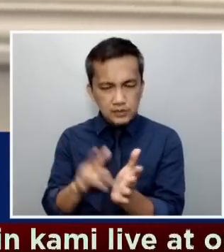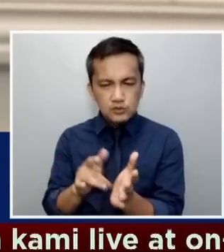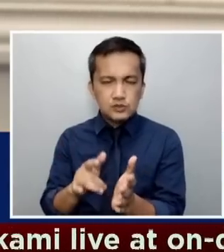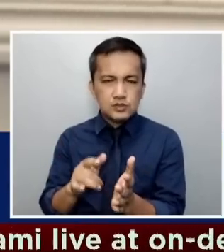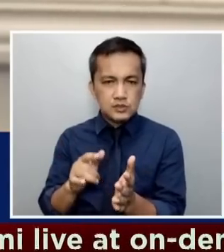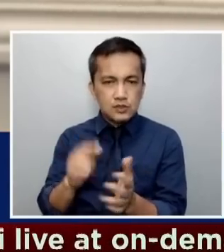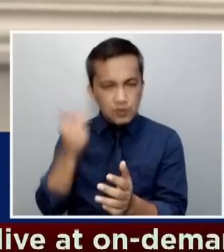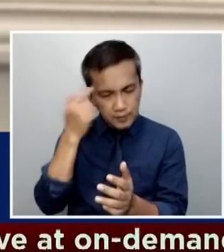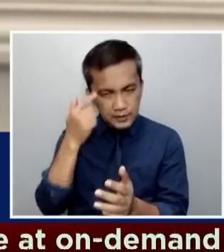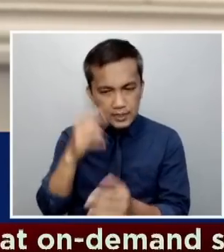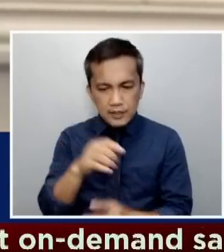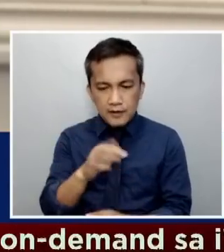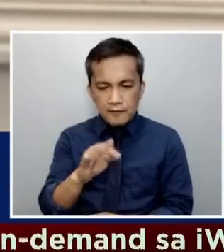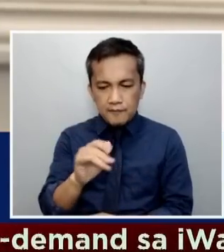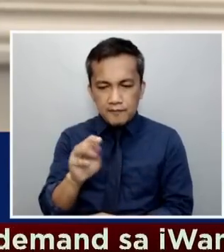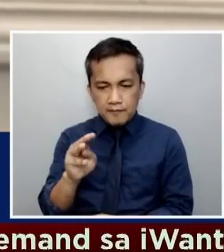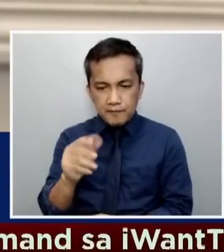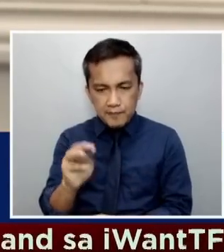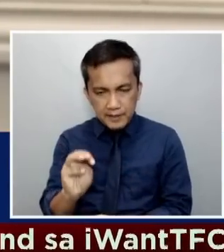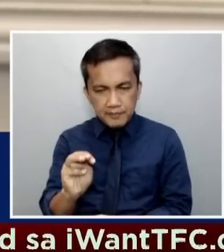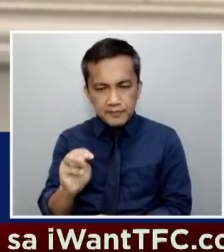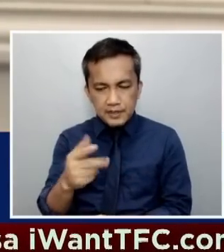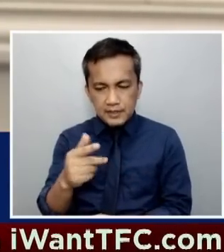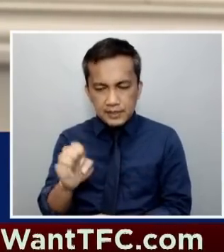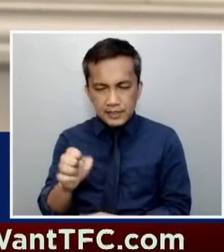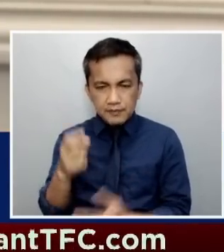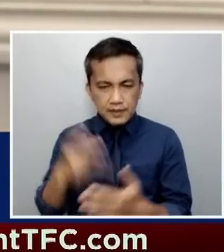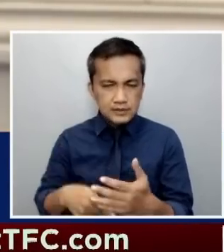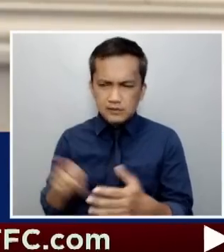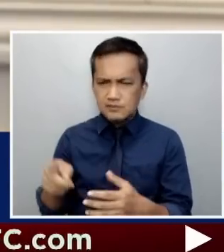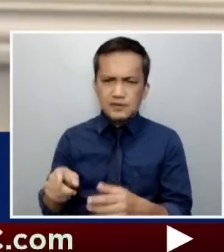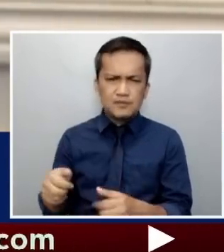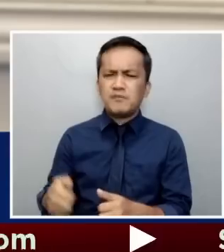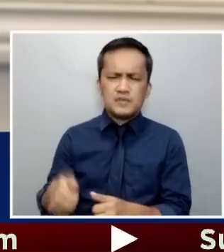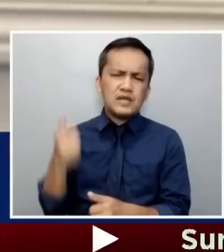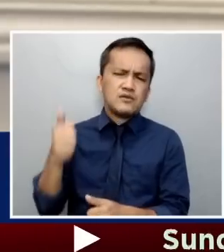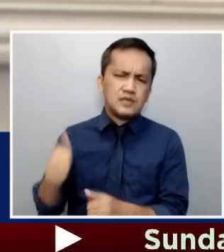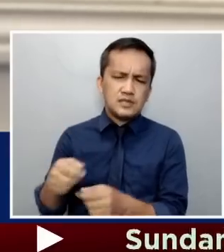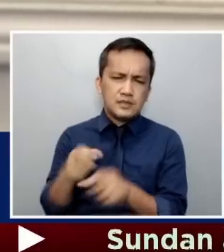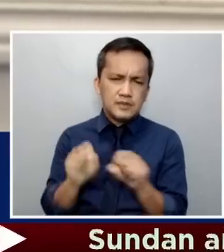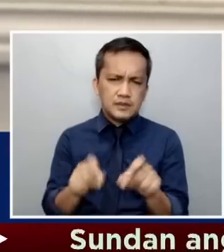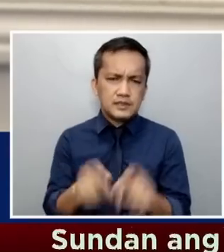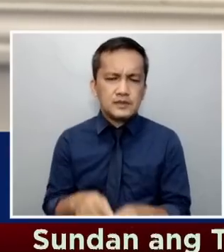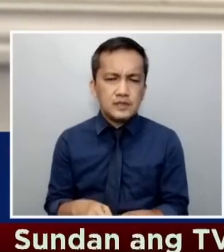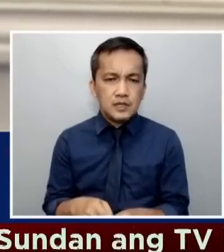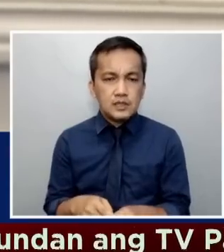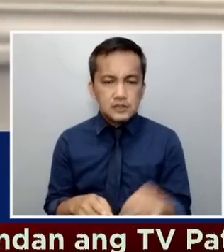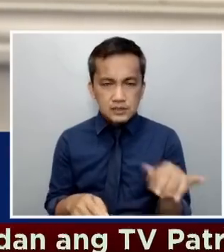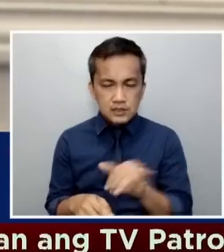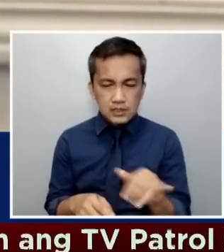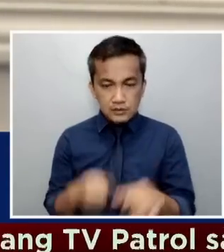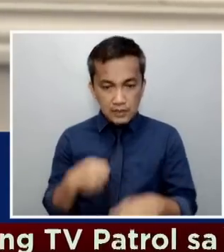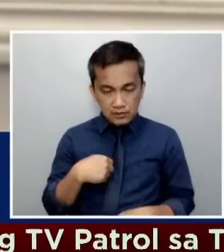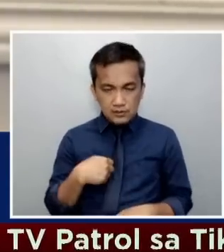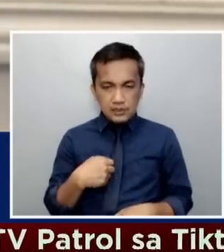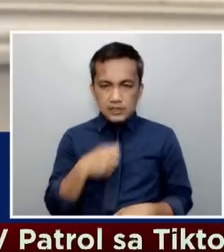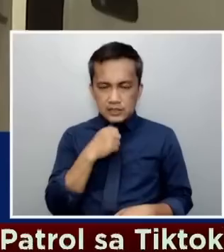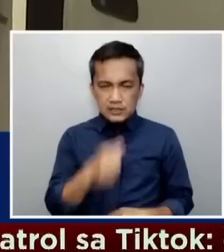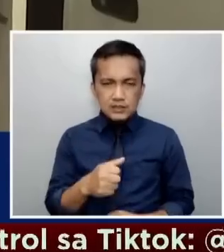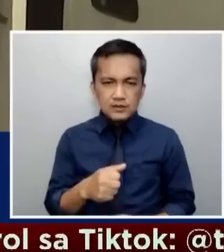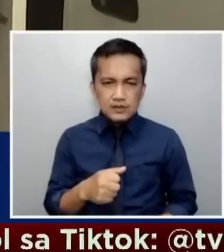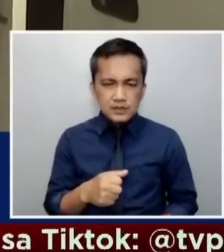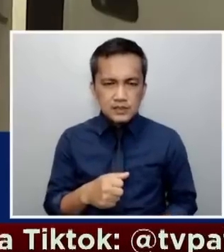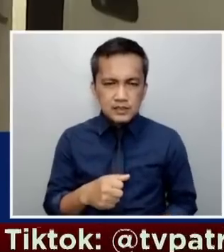prices. Hindi naman po malulugi mag-ibenta nito. And at the same time, tayo naman po, hindi rin tayo masyadong